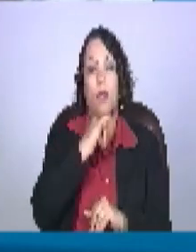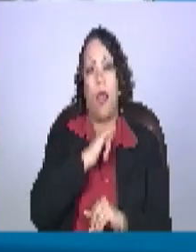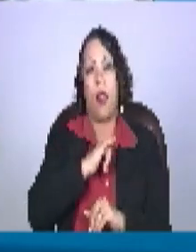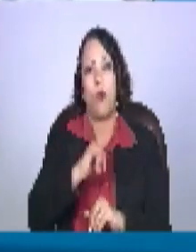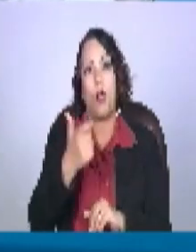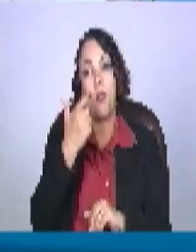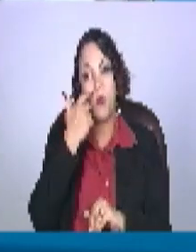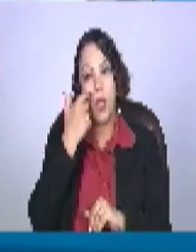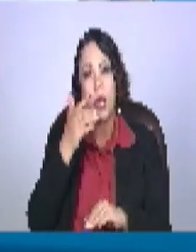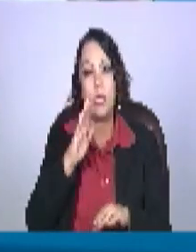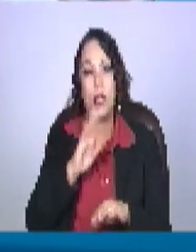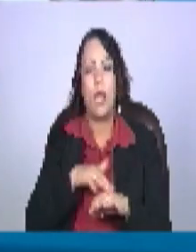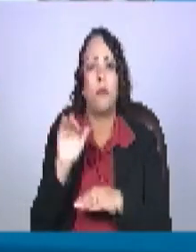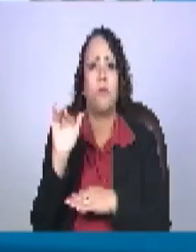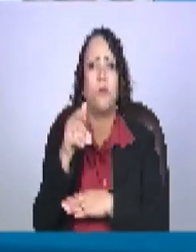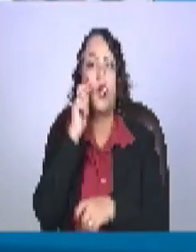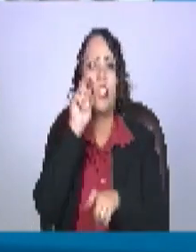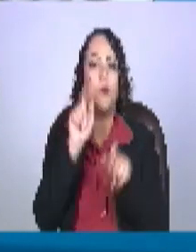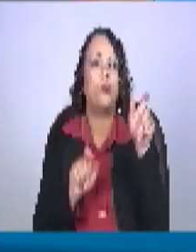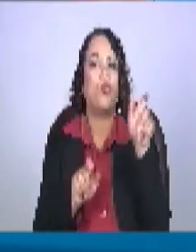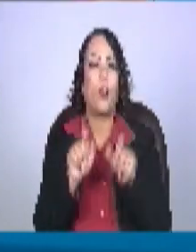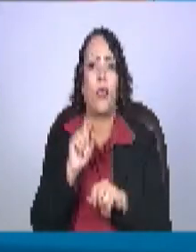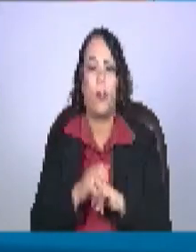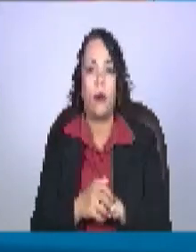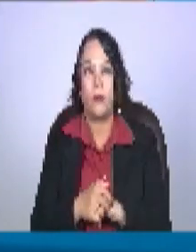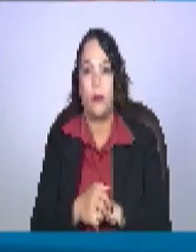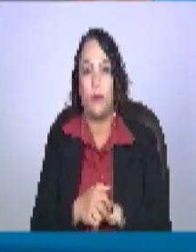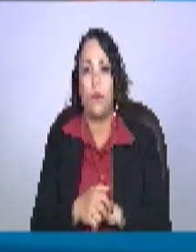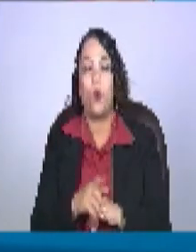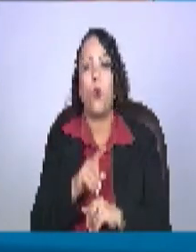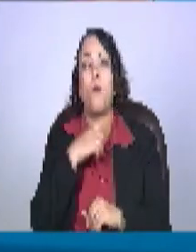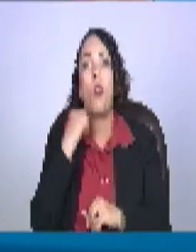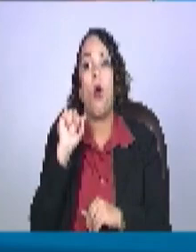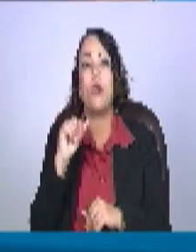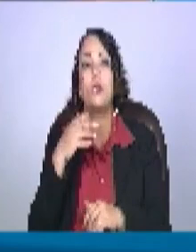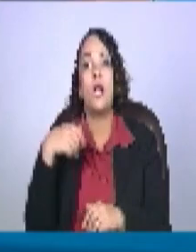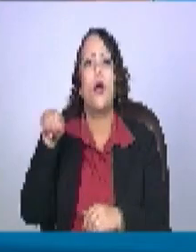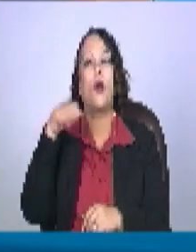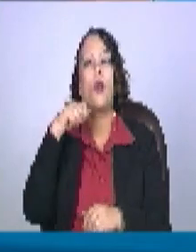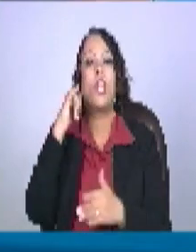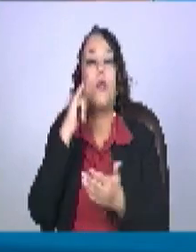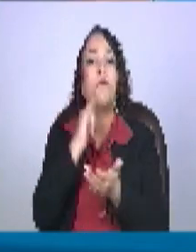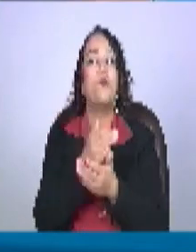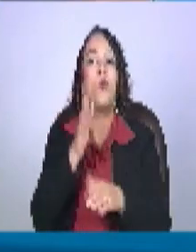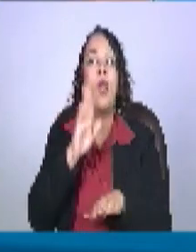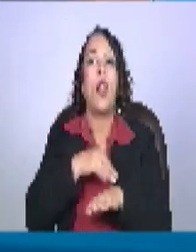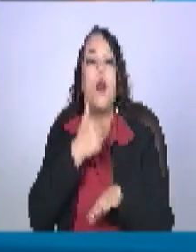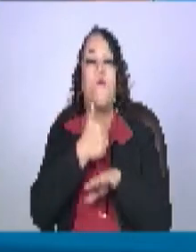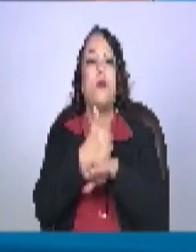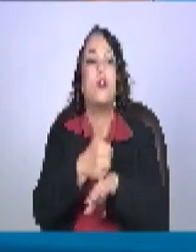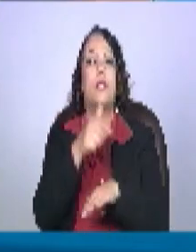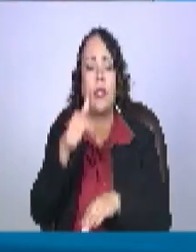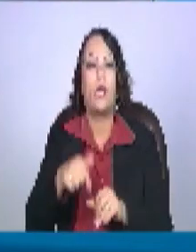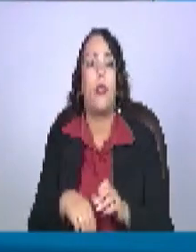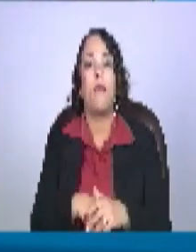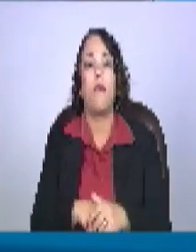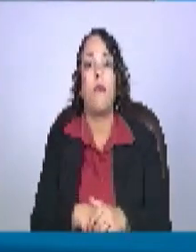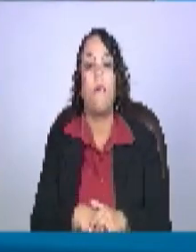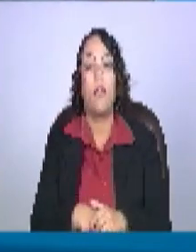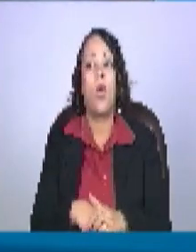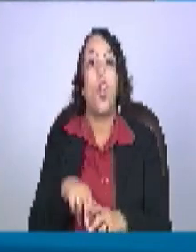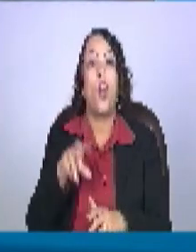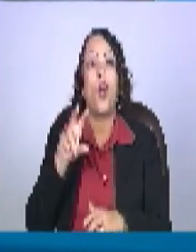بنركز على الموارد البشريه وبالاخص القيادات اللي بتمسك المؤسسات دي يعني فوكوياما